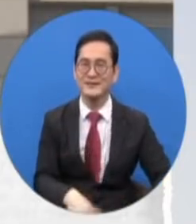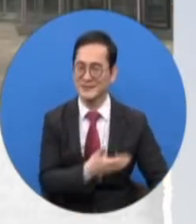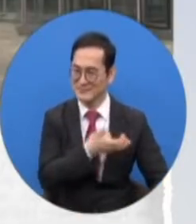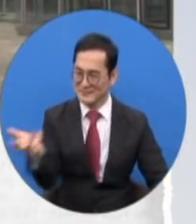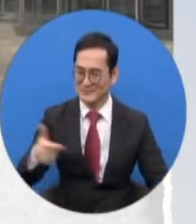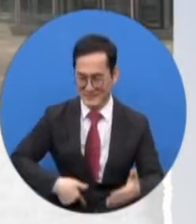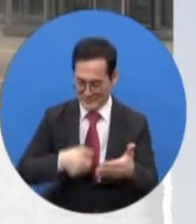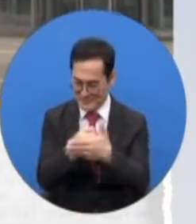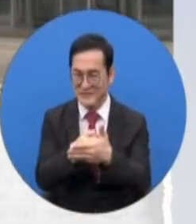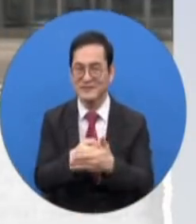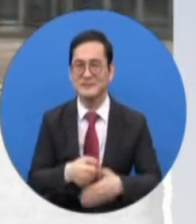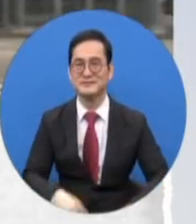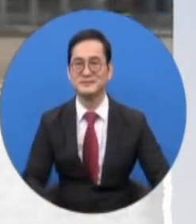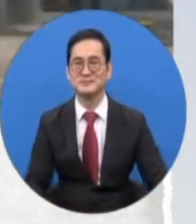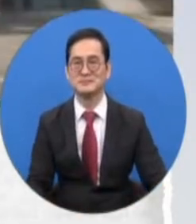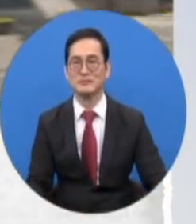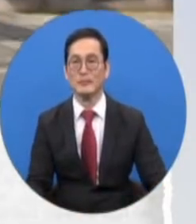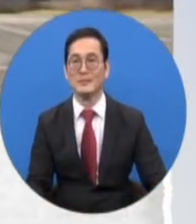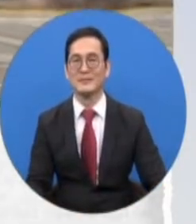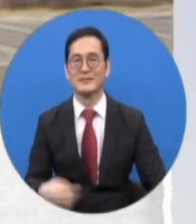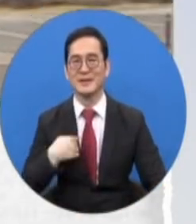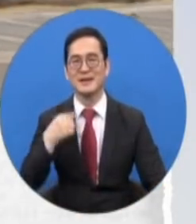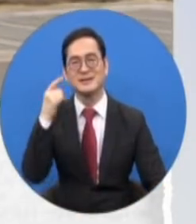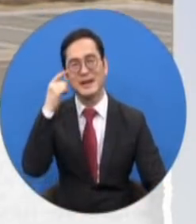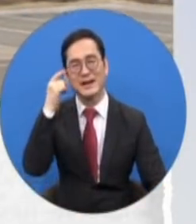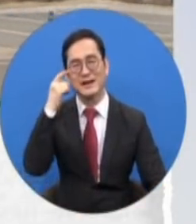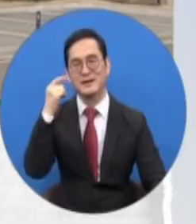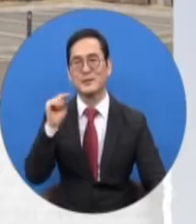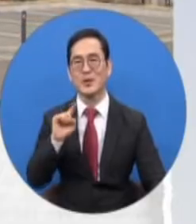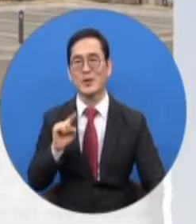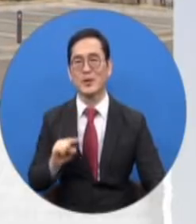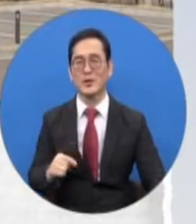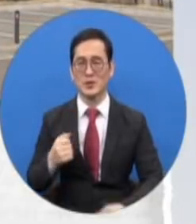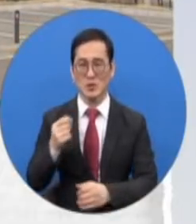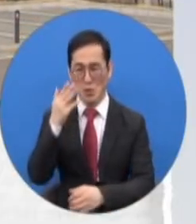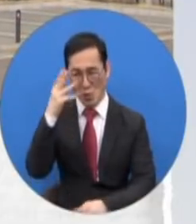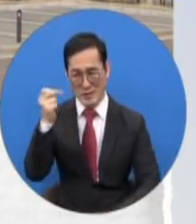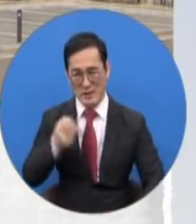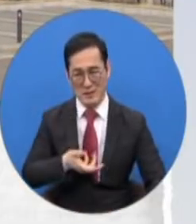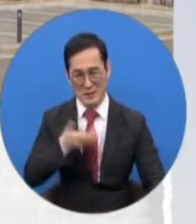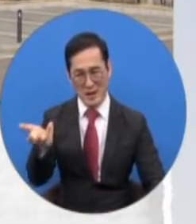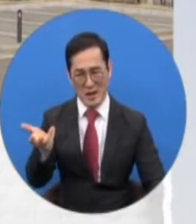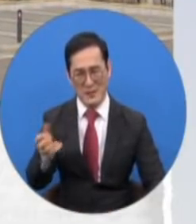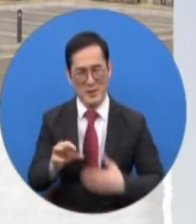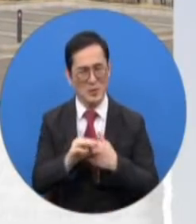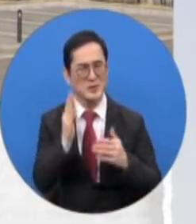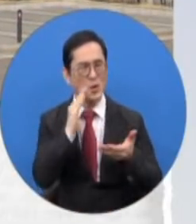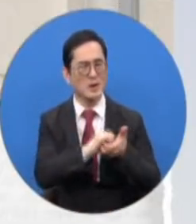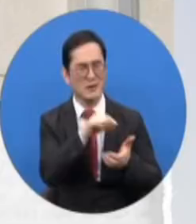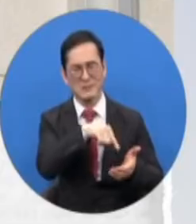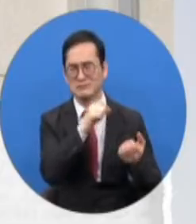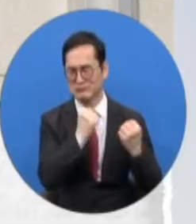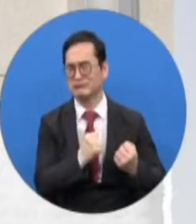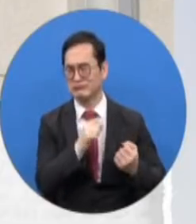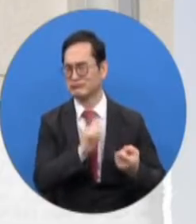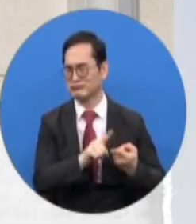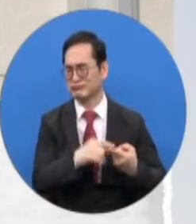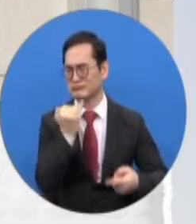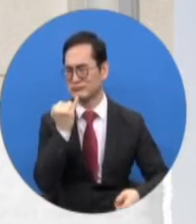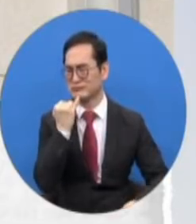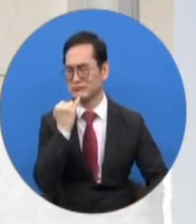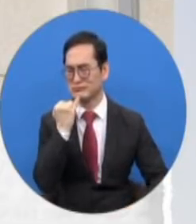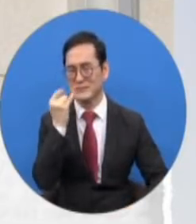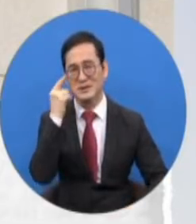아 용산 국방부 청사로 갈 거면 굳이 왜 청와대에서 나왔나 싶은 생각은 있는데요. 예. 그래도 지금의 청와대가